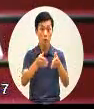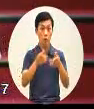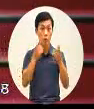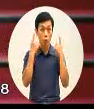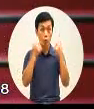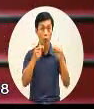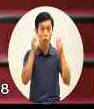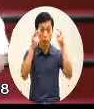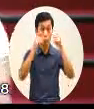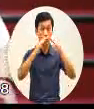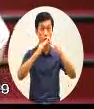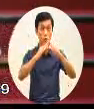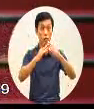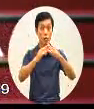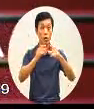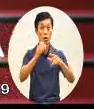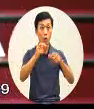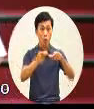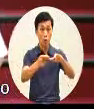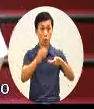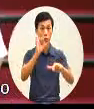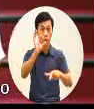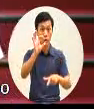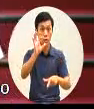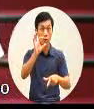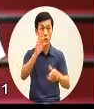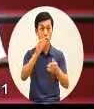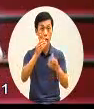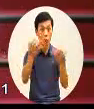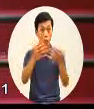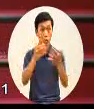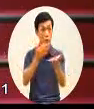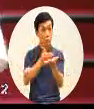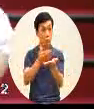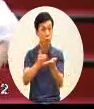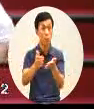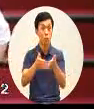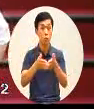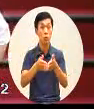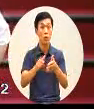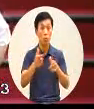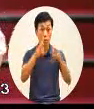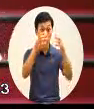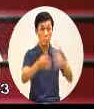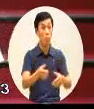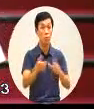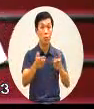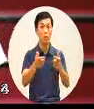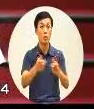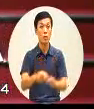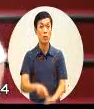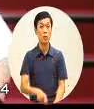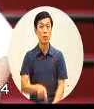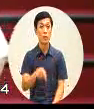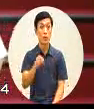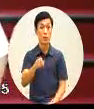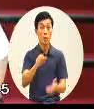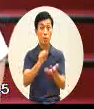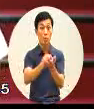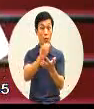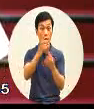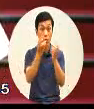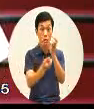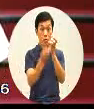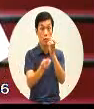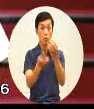高雄市的公社的问题，解决哦，不是下去建设哦。应该你报告了无详